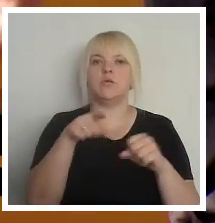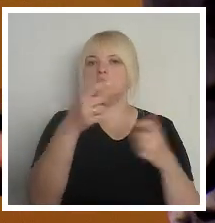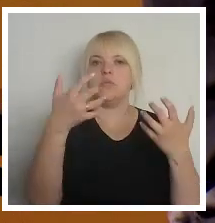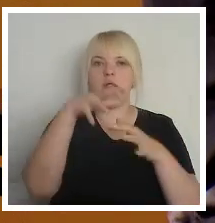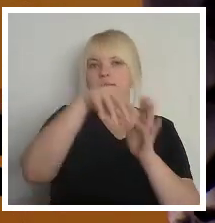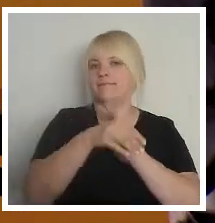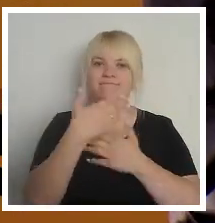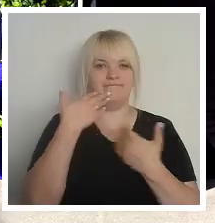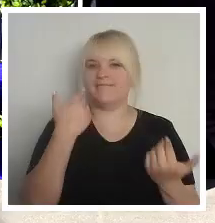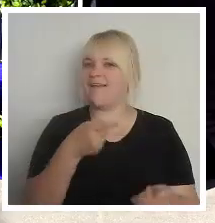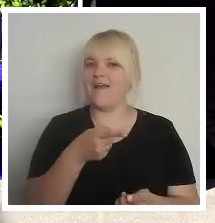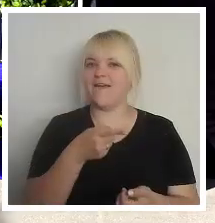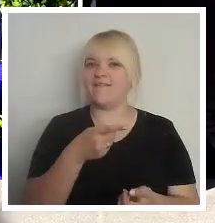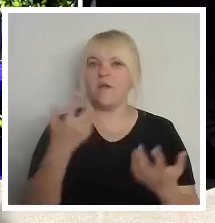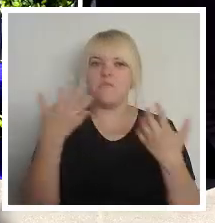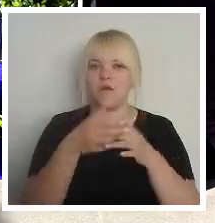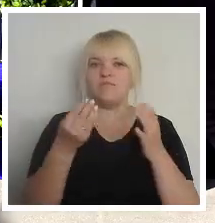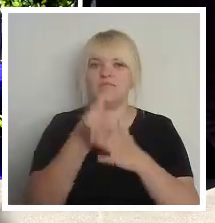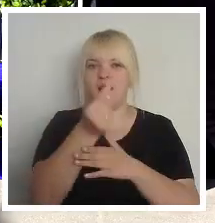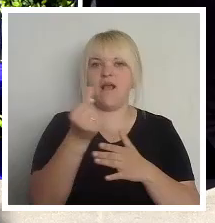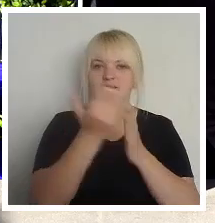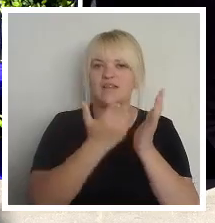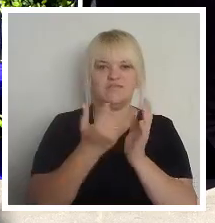Filip, nu tad neliekam maksas saturā?